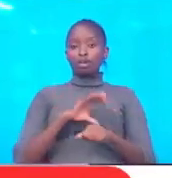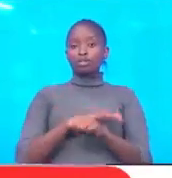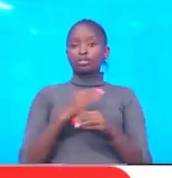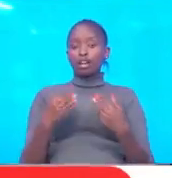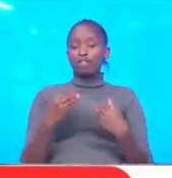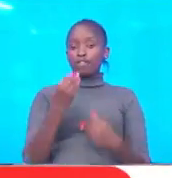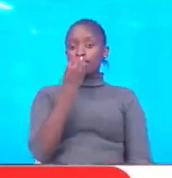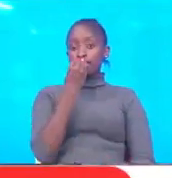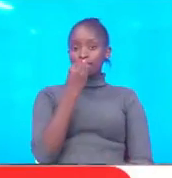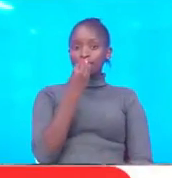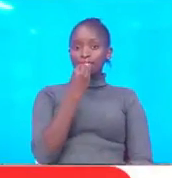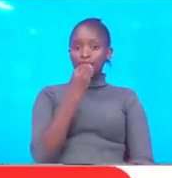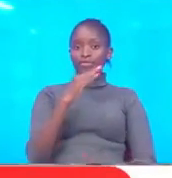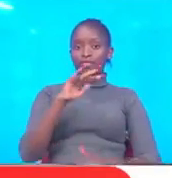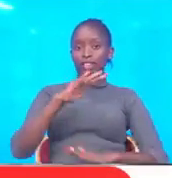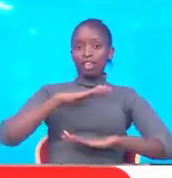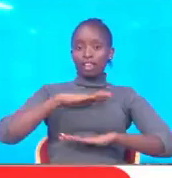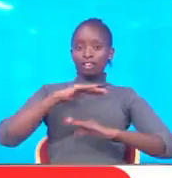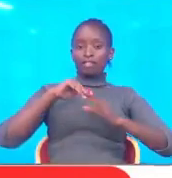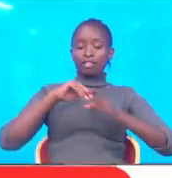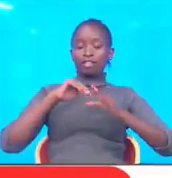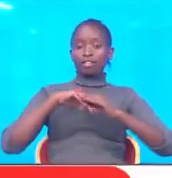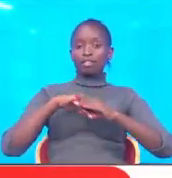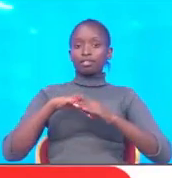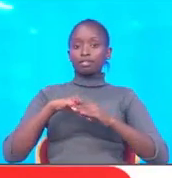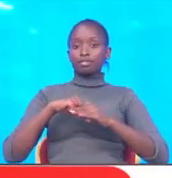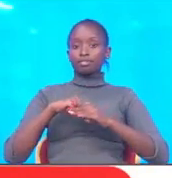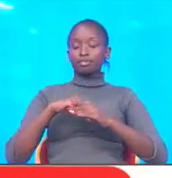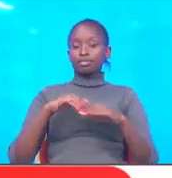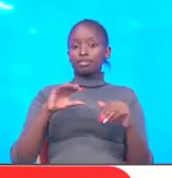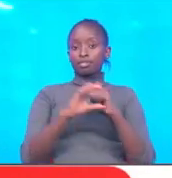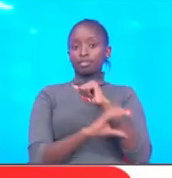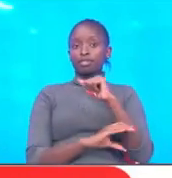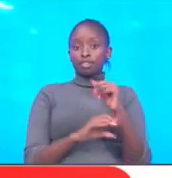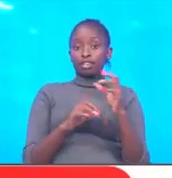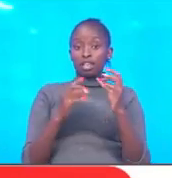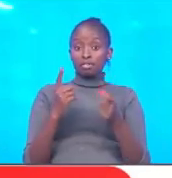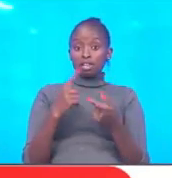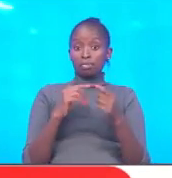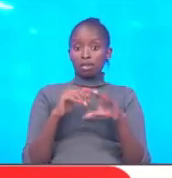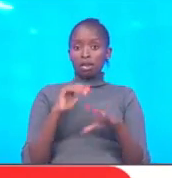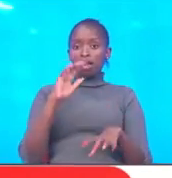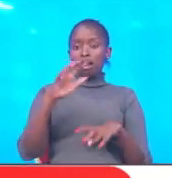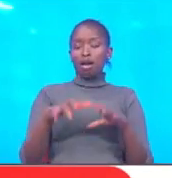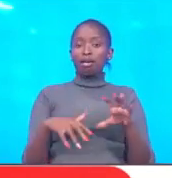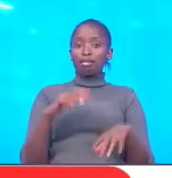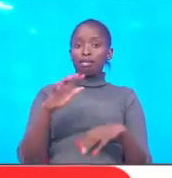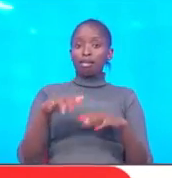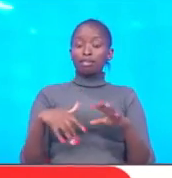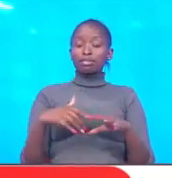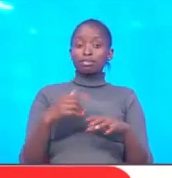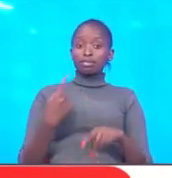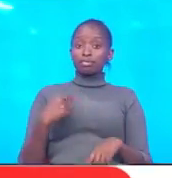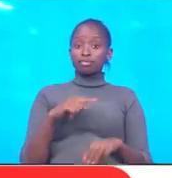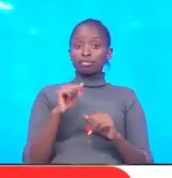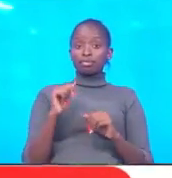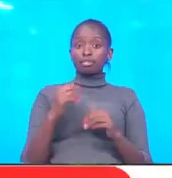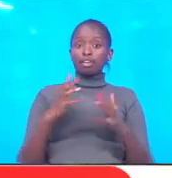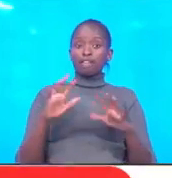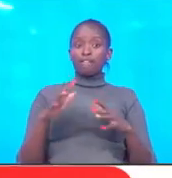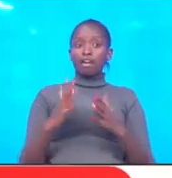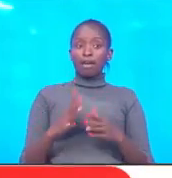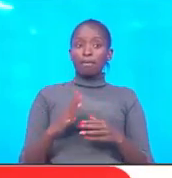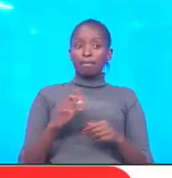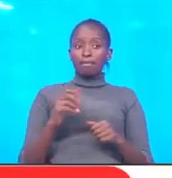kutosha nchini. We want public participation. Hata sisi hata ikikuja kwa agriculture public participation, sisi watu wa kulima kienyeji tutakuja. Kama